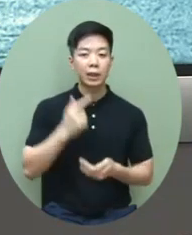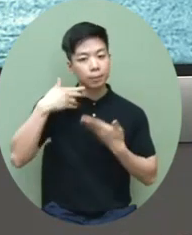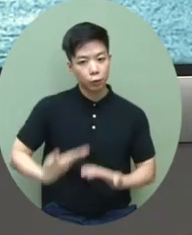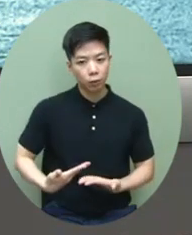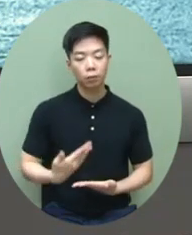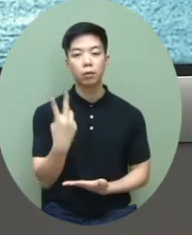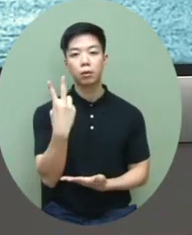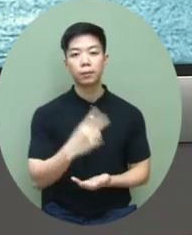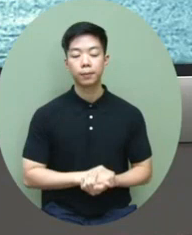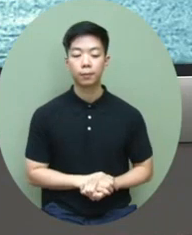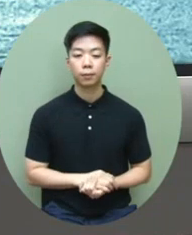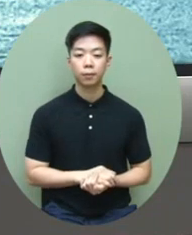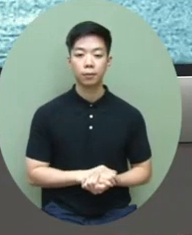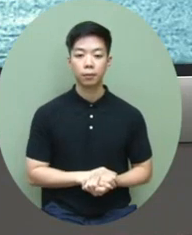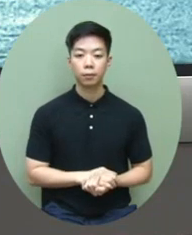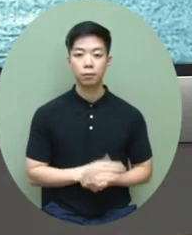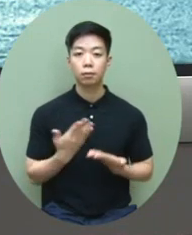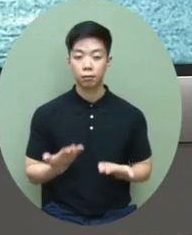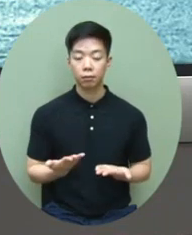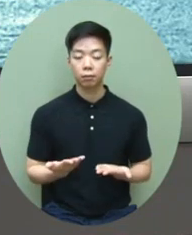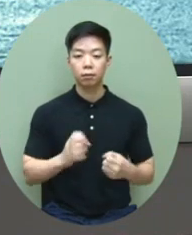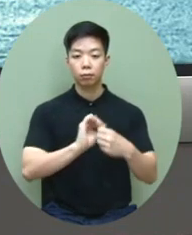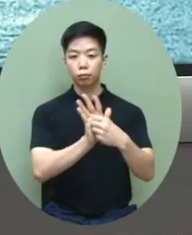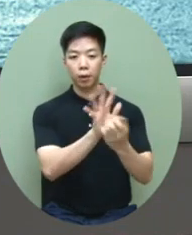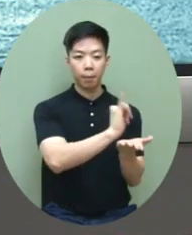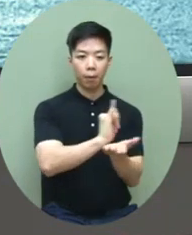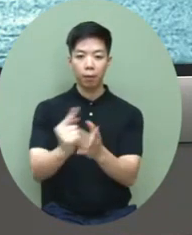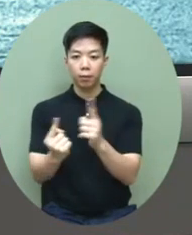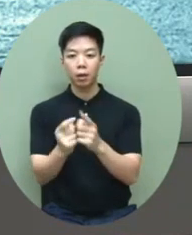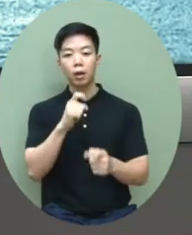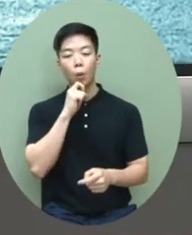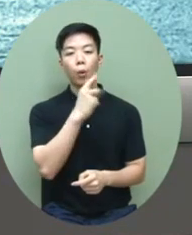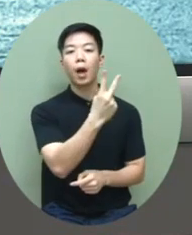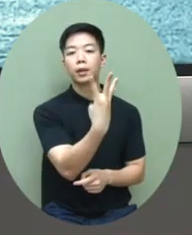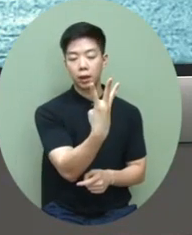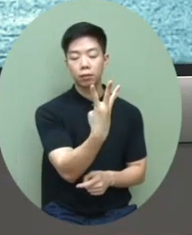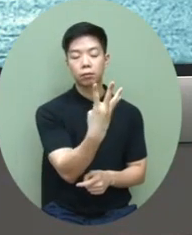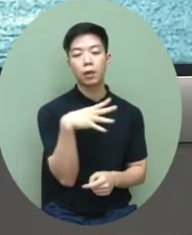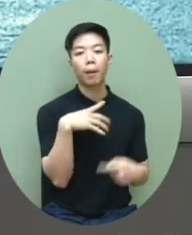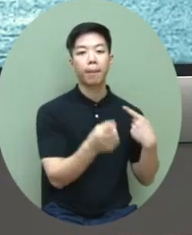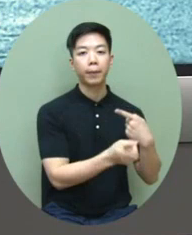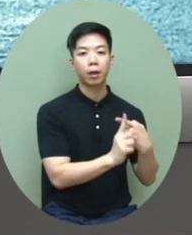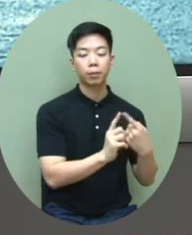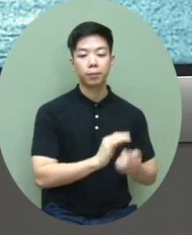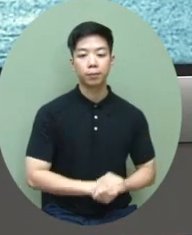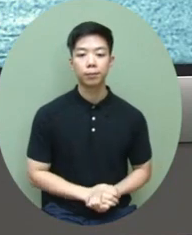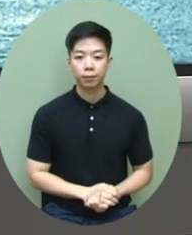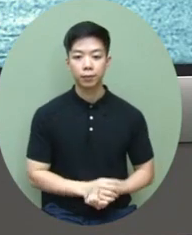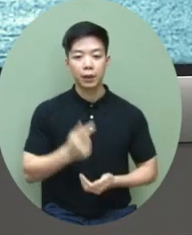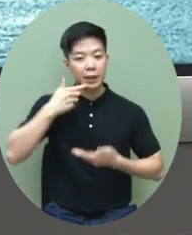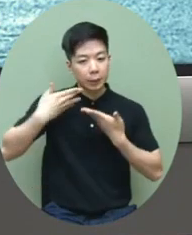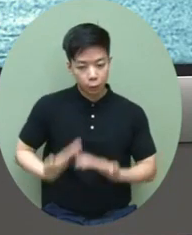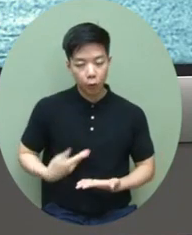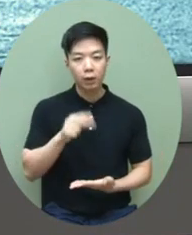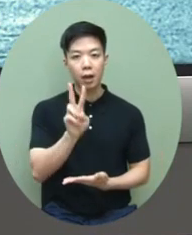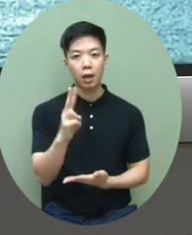嚴重。現在留醫的確診病人之中，就共有24名危殆和22名嚴重